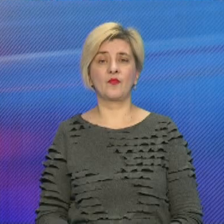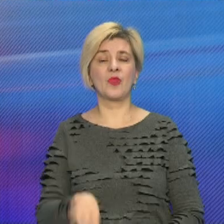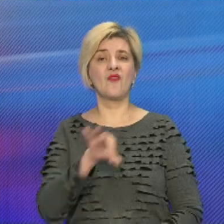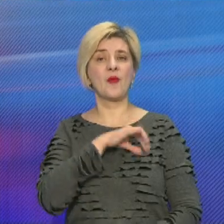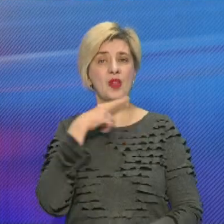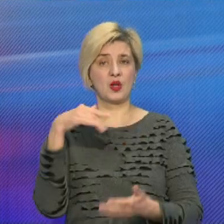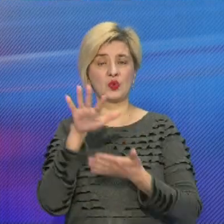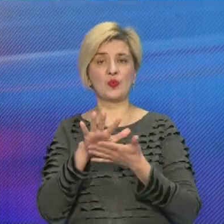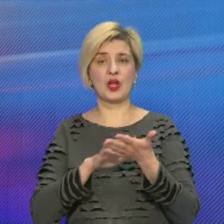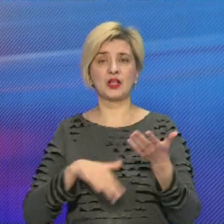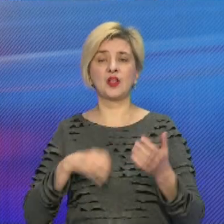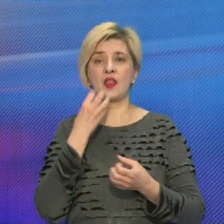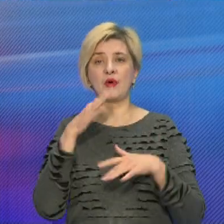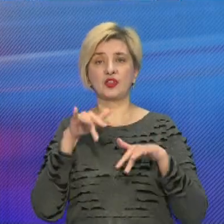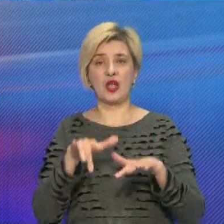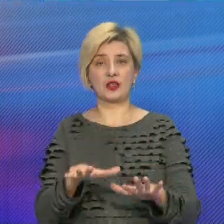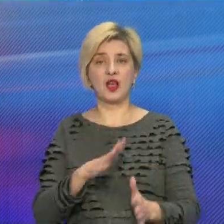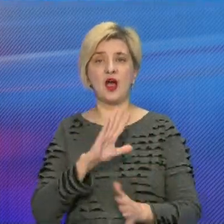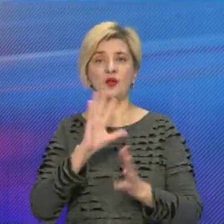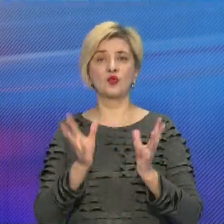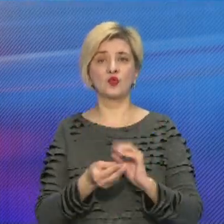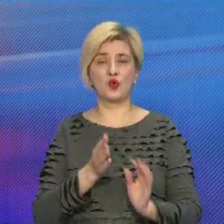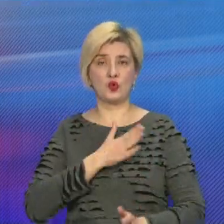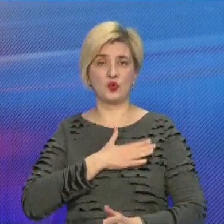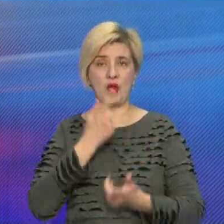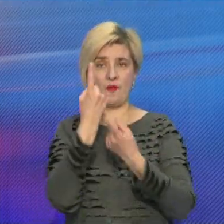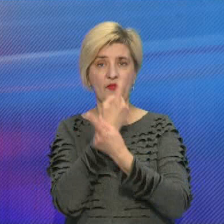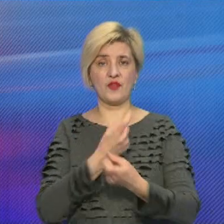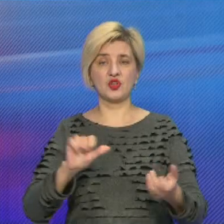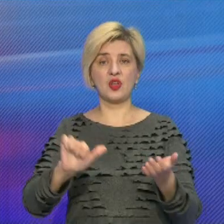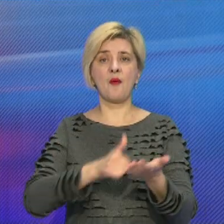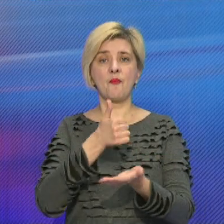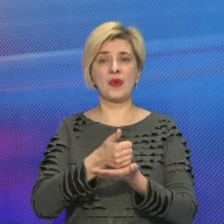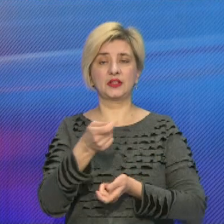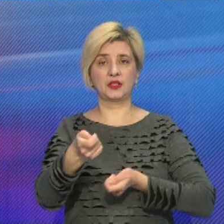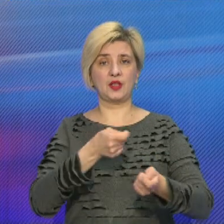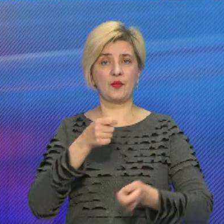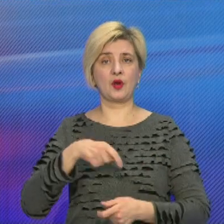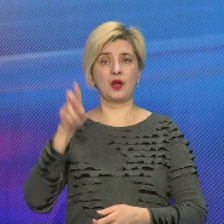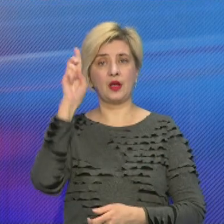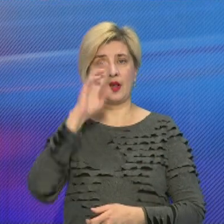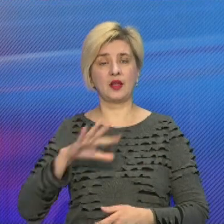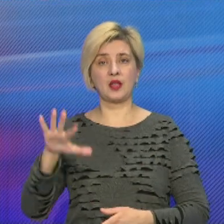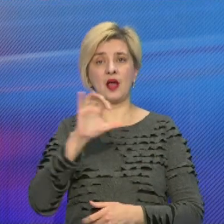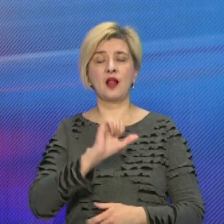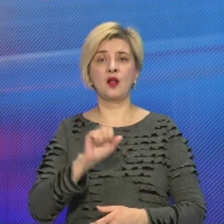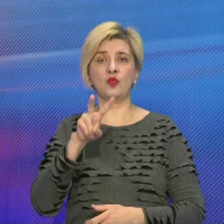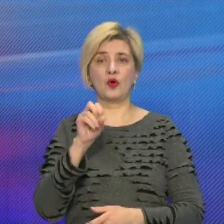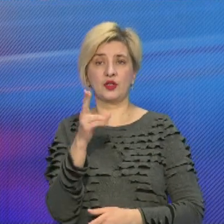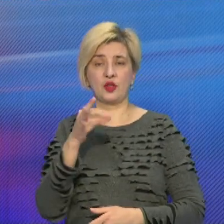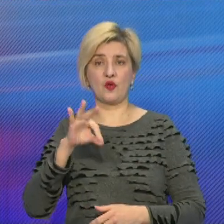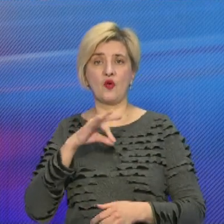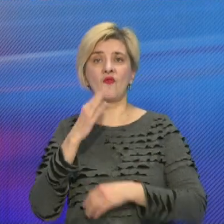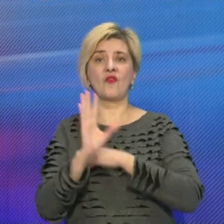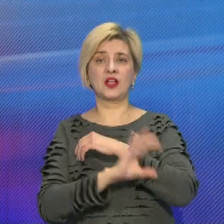У Беларусі продовжается добрачынная акция «Ад усёй души», обвешчаная президентом краины Александром Лукашенком под занавес 2022